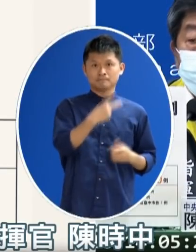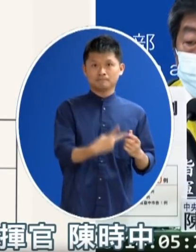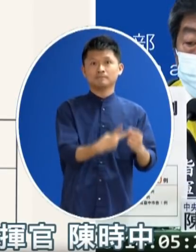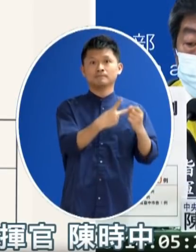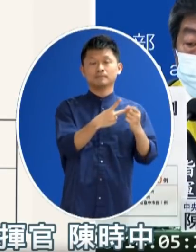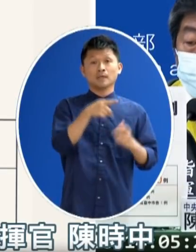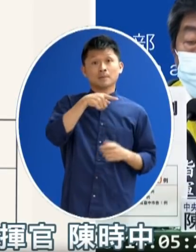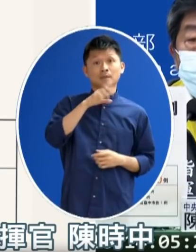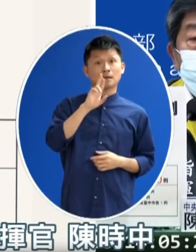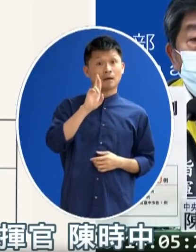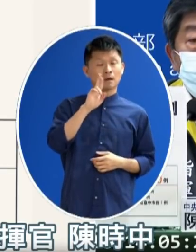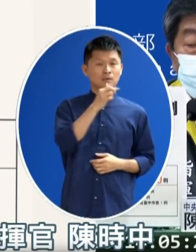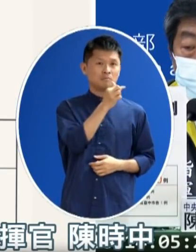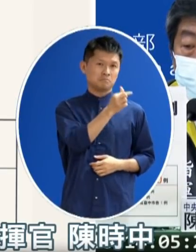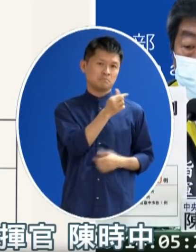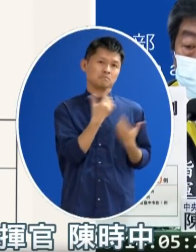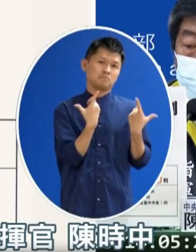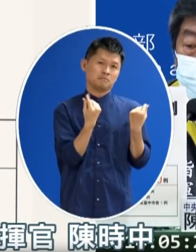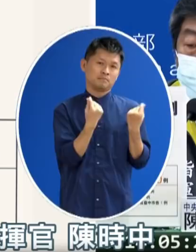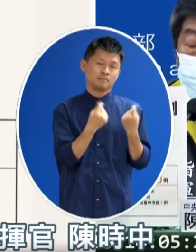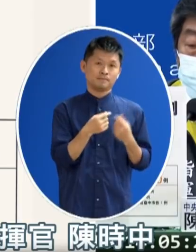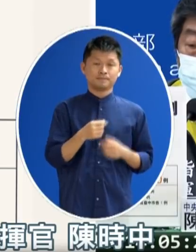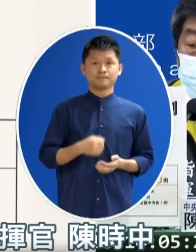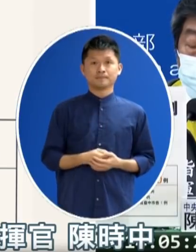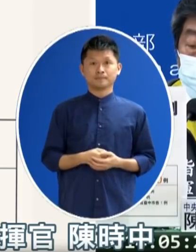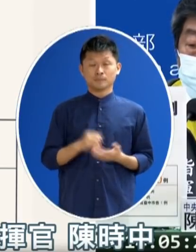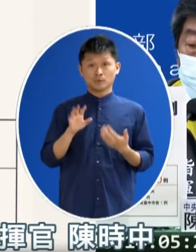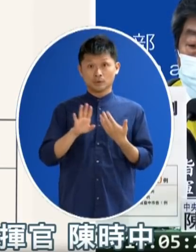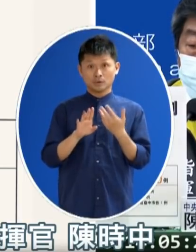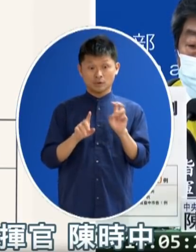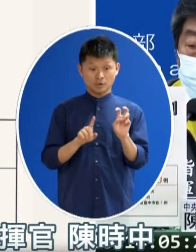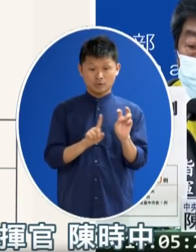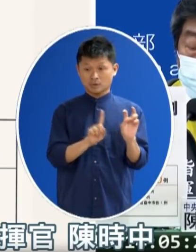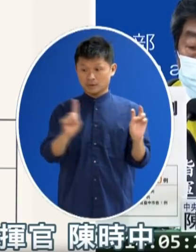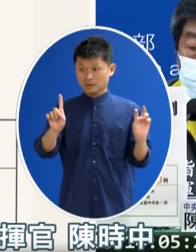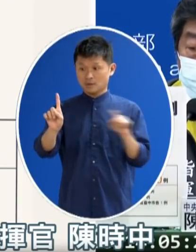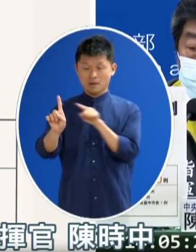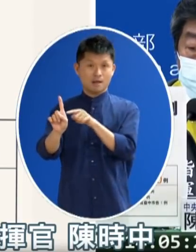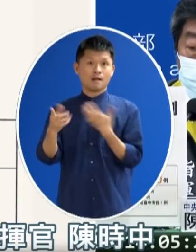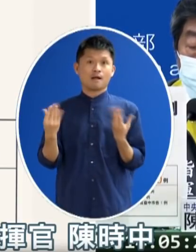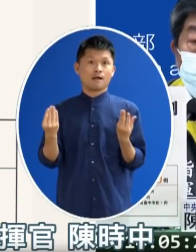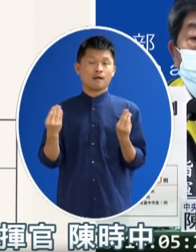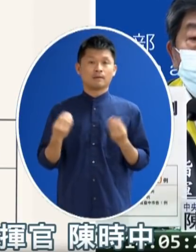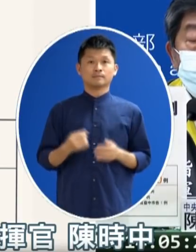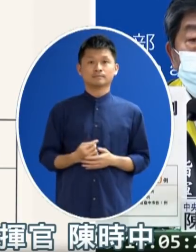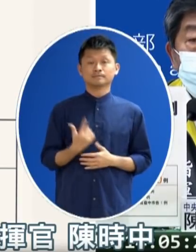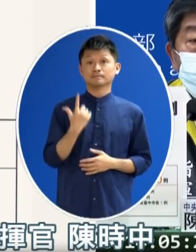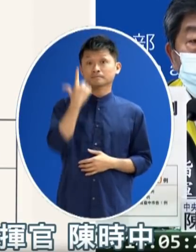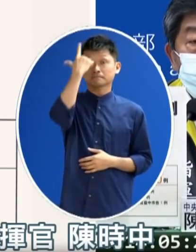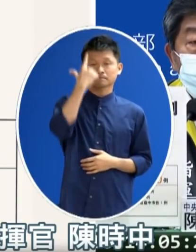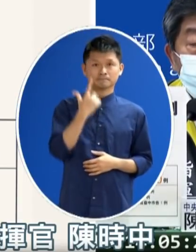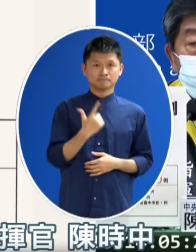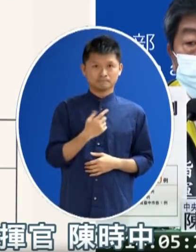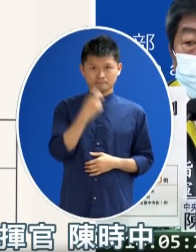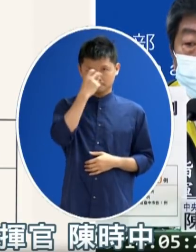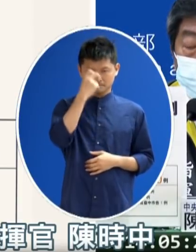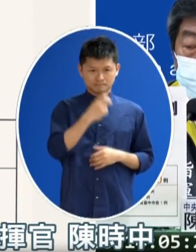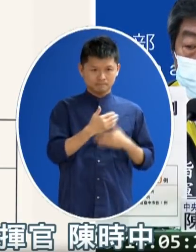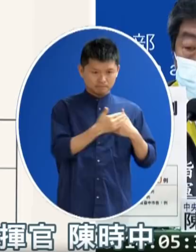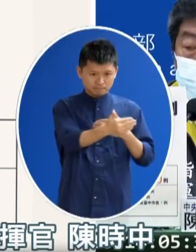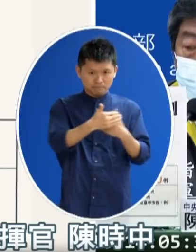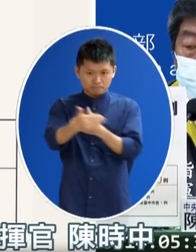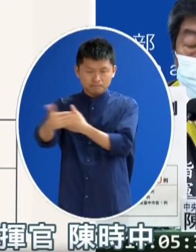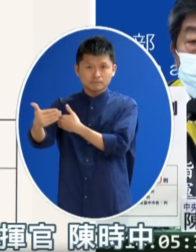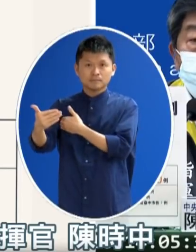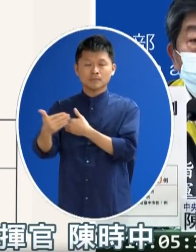的 PCR 的阳性，那有一例不包含在里面。好，所以经过上次的大规模的这样的一个隔离，